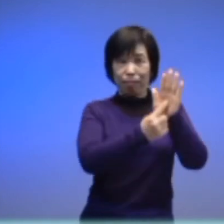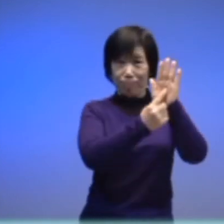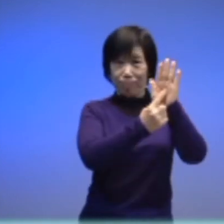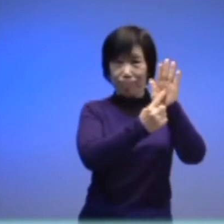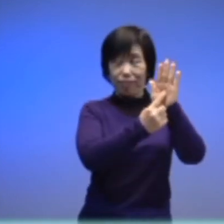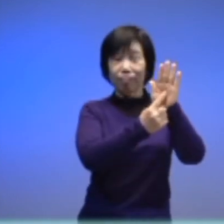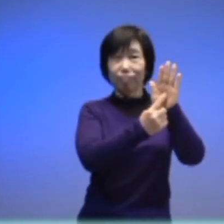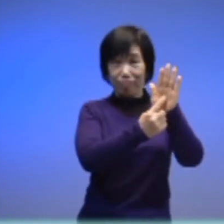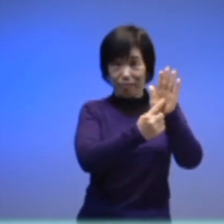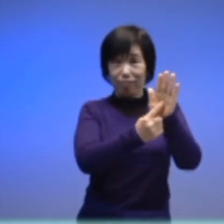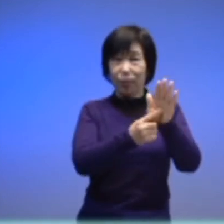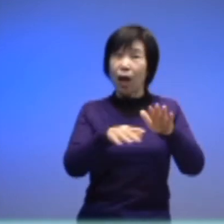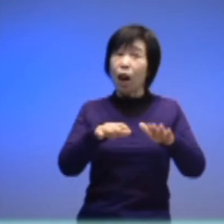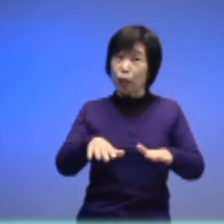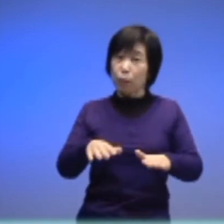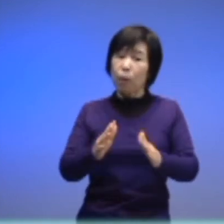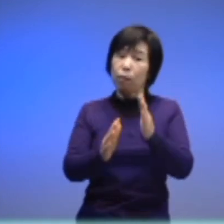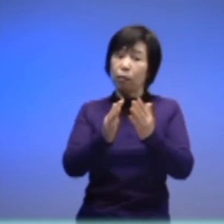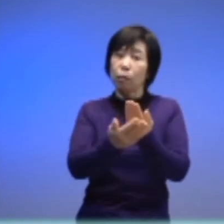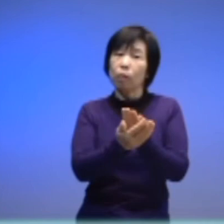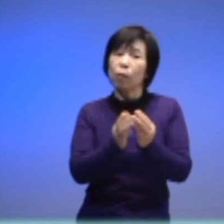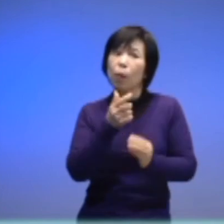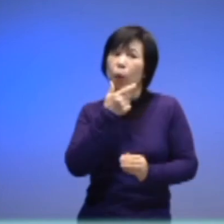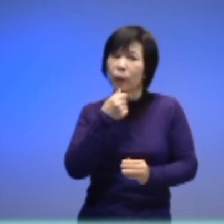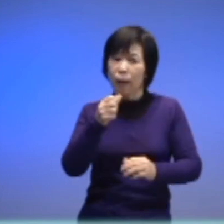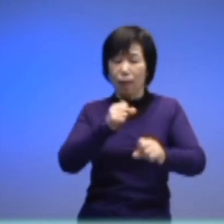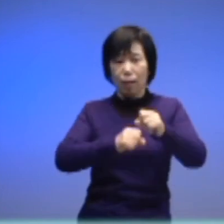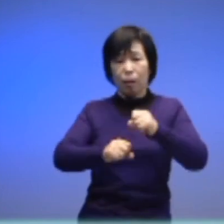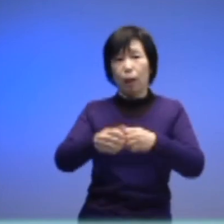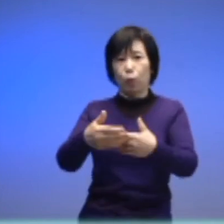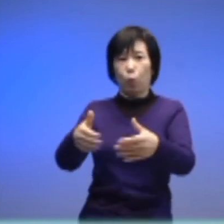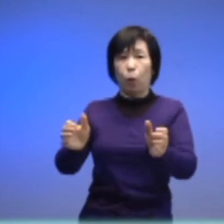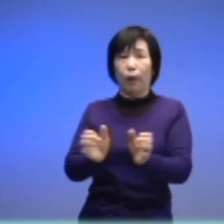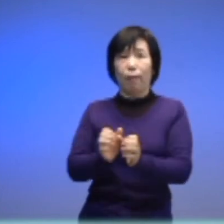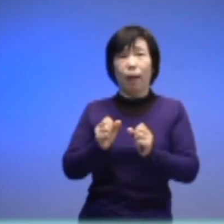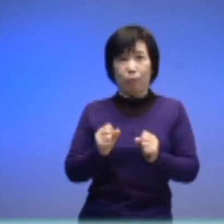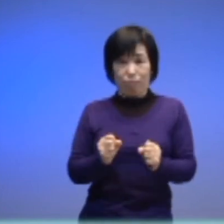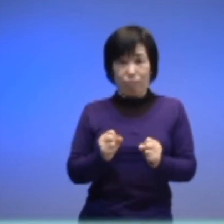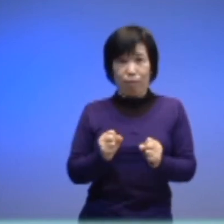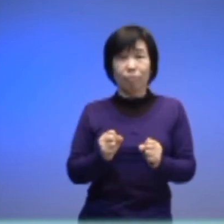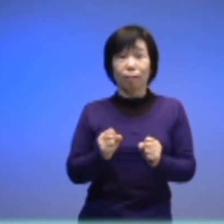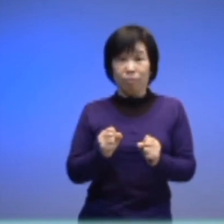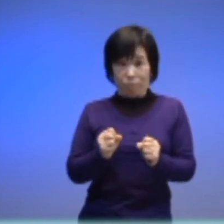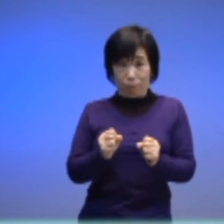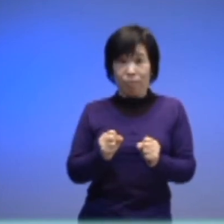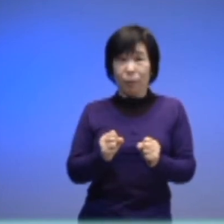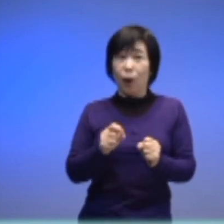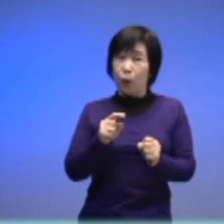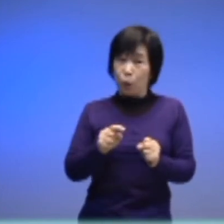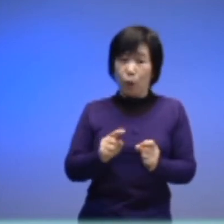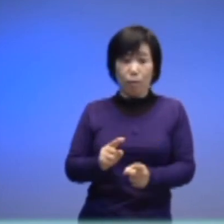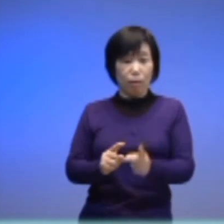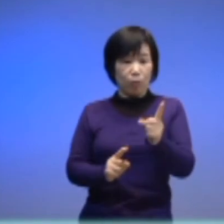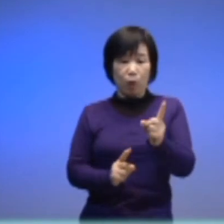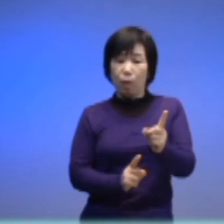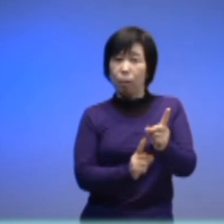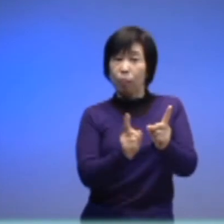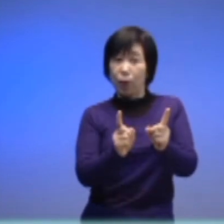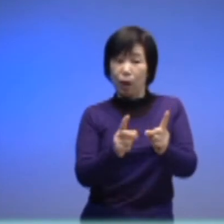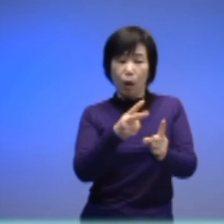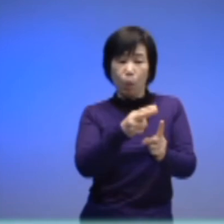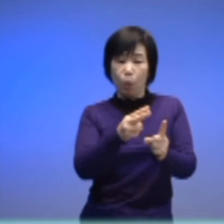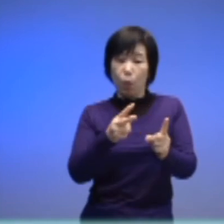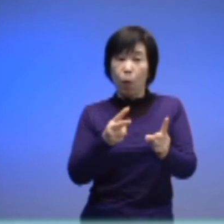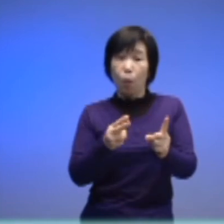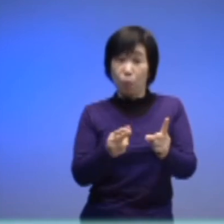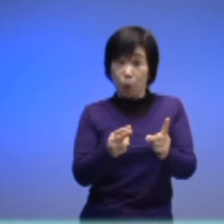。今もその景観を守ろうと頑張っている団体があるんやって。この季節梅の花は